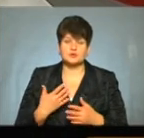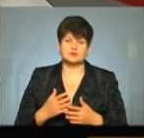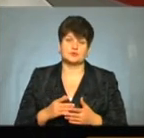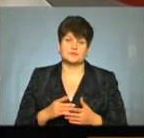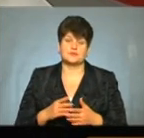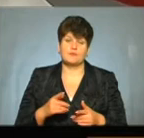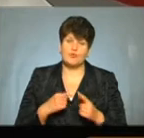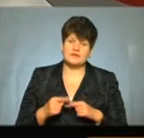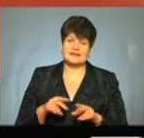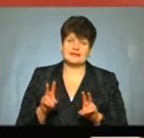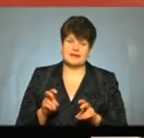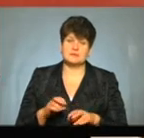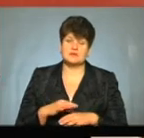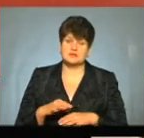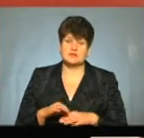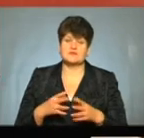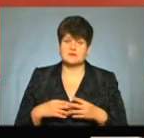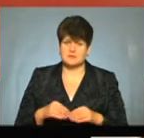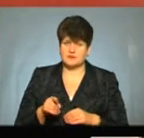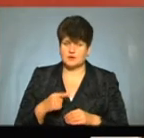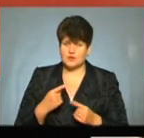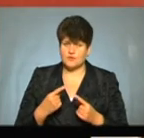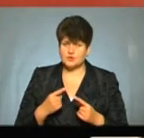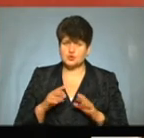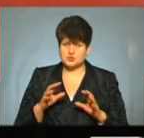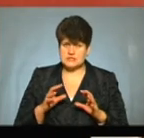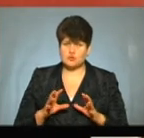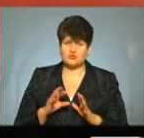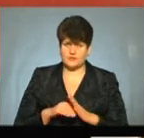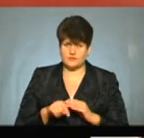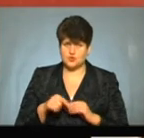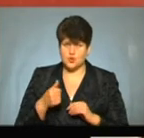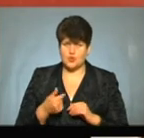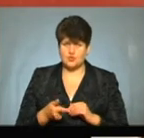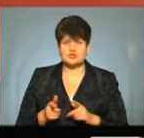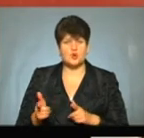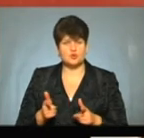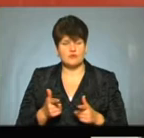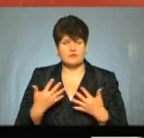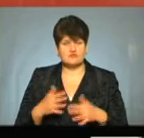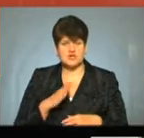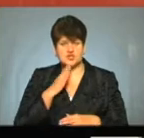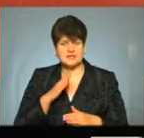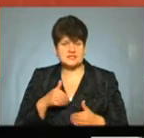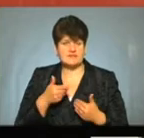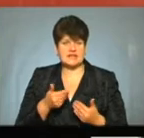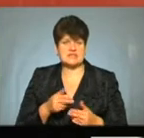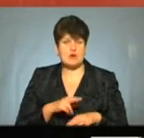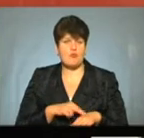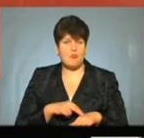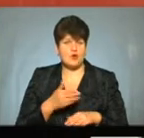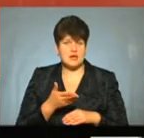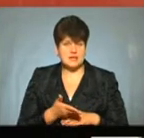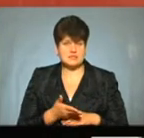теми насильства в сім'ї, тобто ви кажете, що закон впровадили цього року. От чи готові вже жінки звертатися в поліцію,